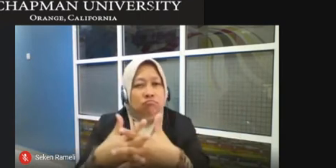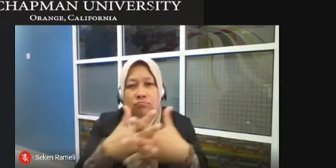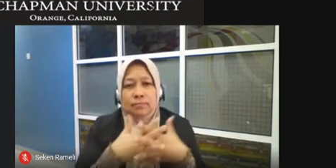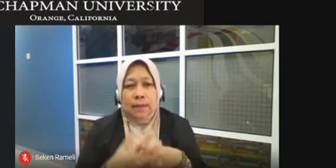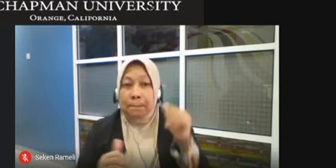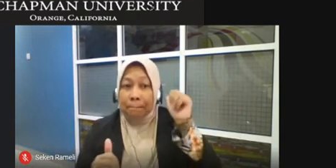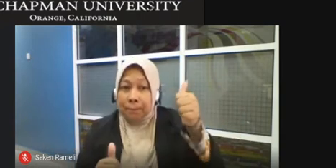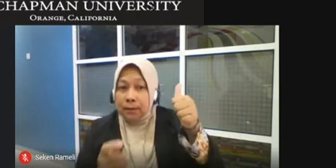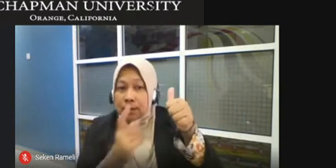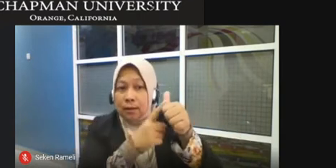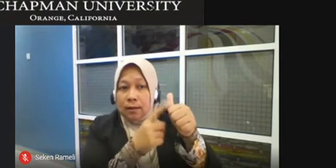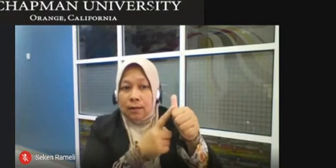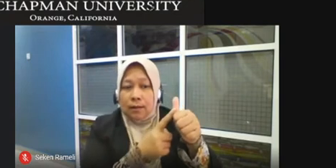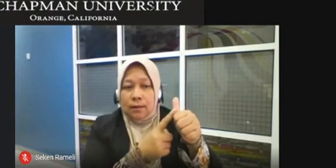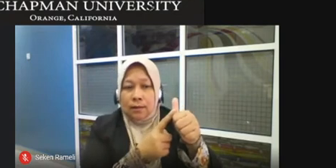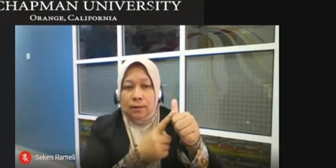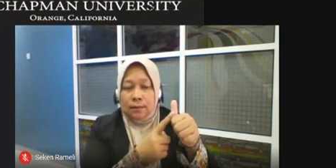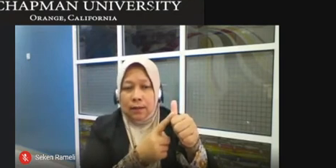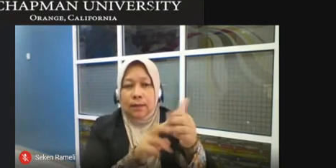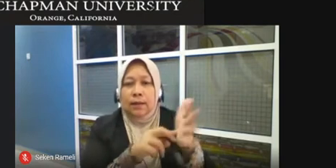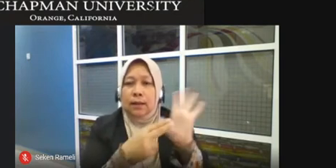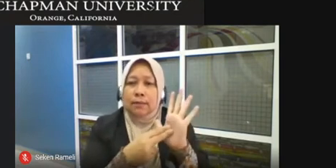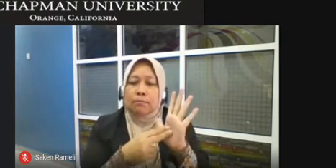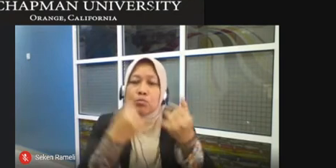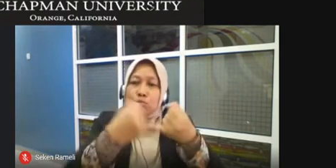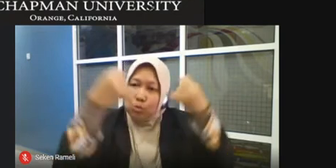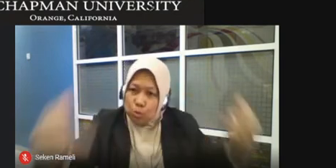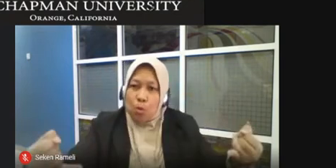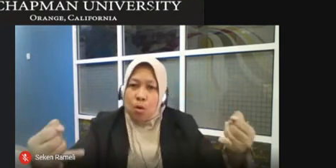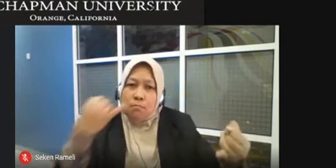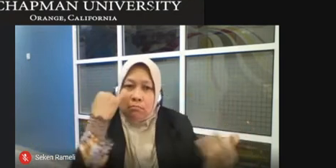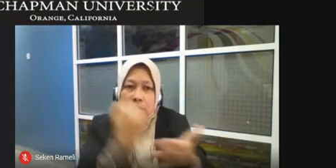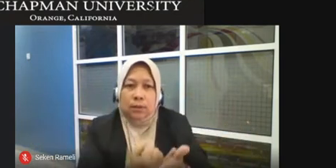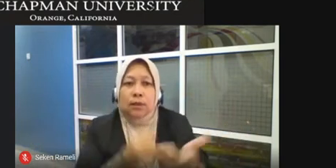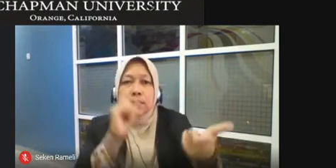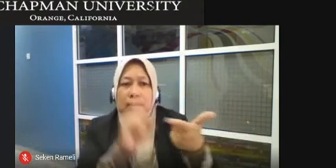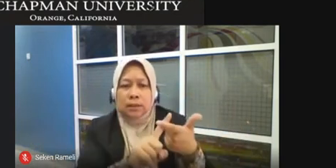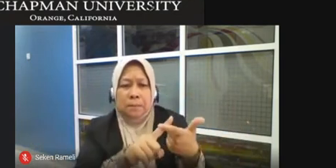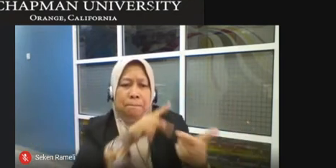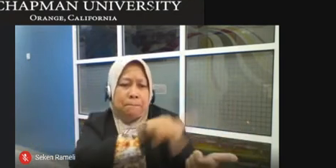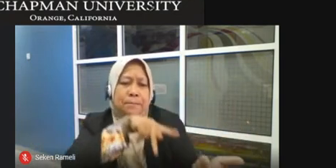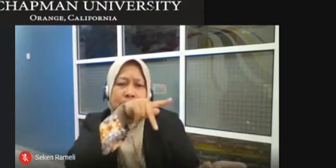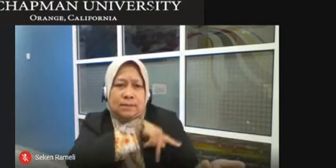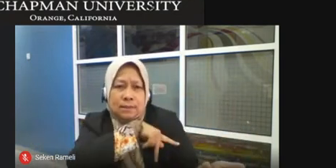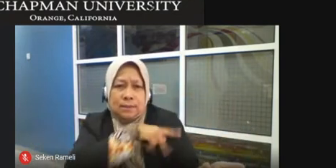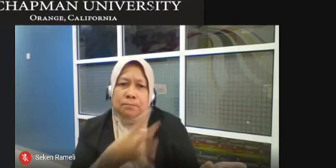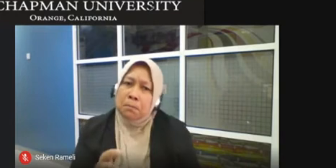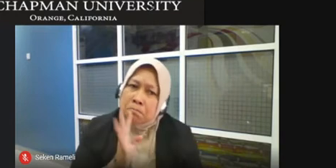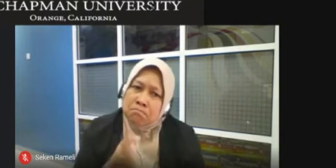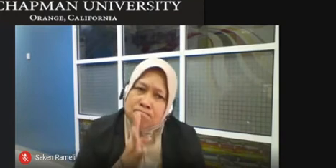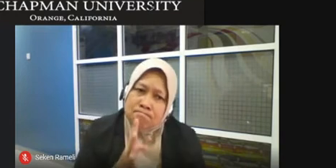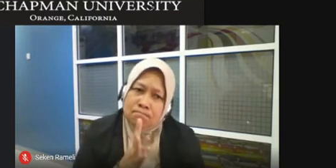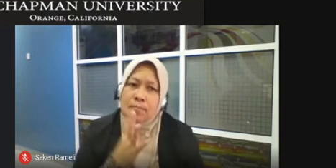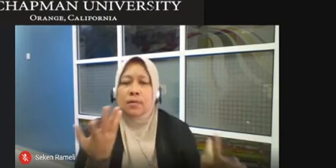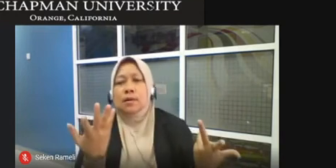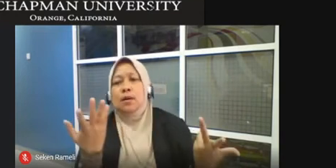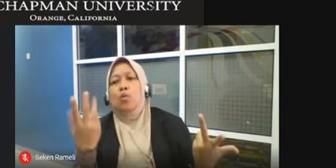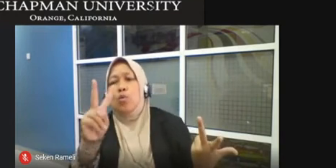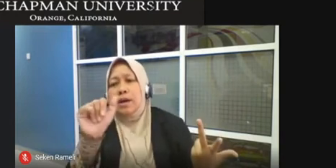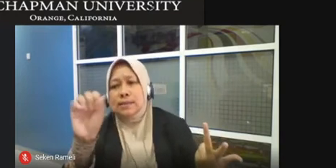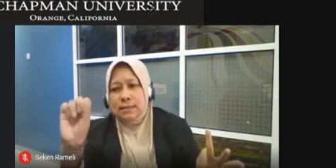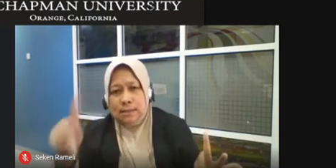yang pertama sekali adalah crime, kedua adalah personal anxiety, iaitu public speaking, clown,